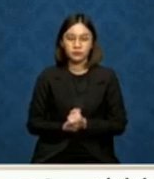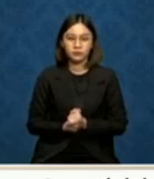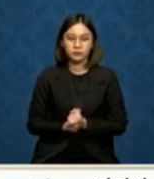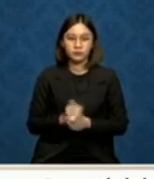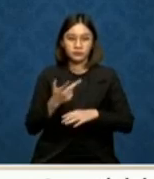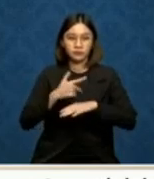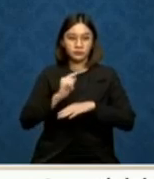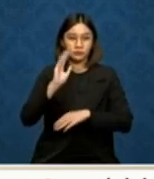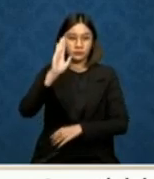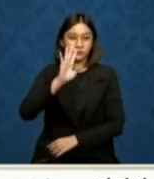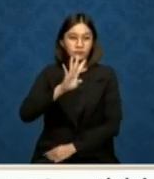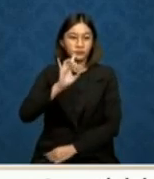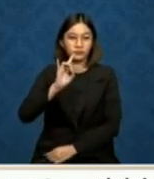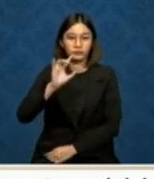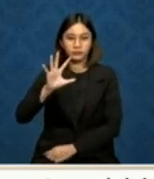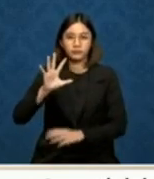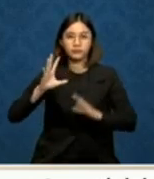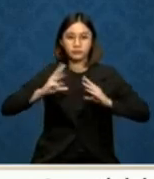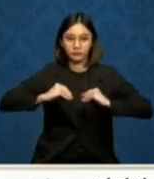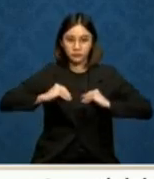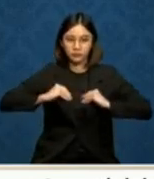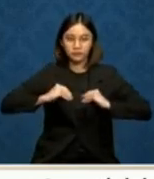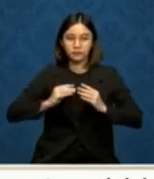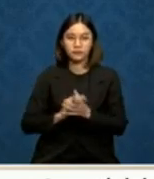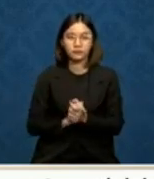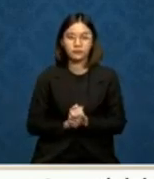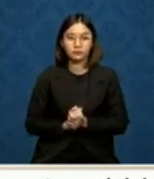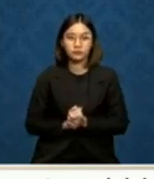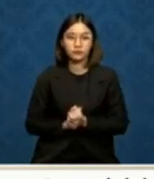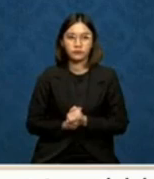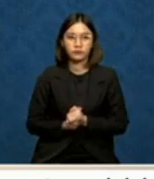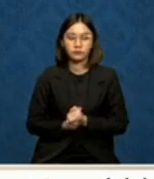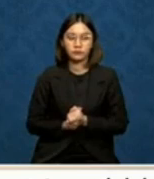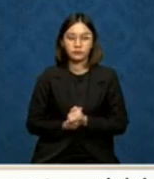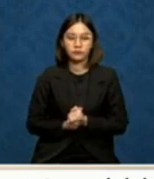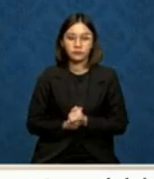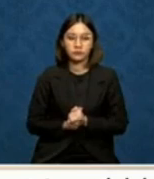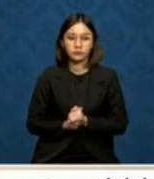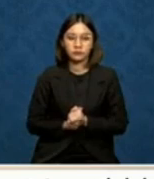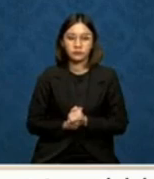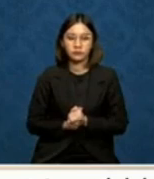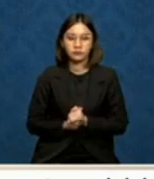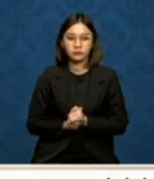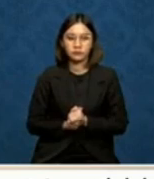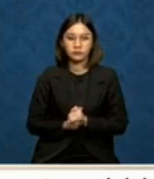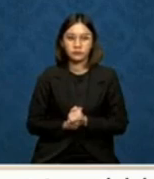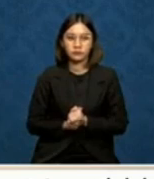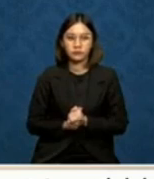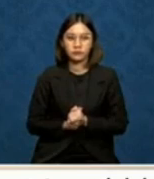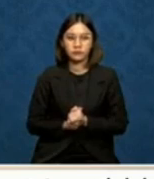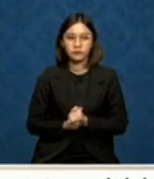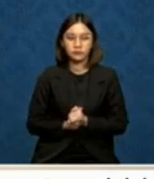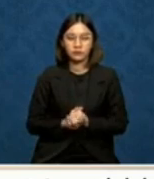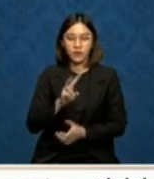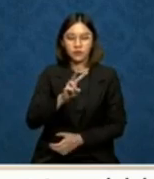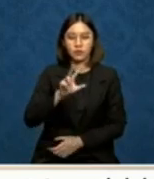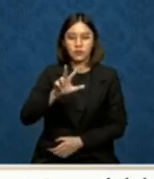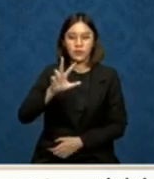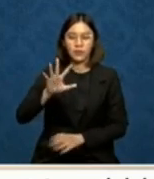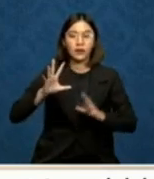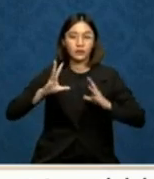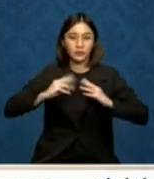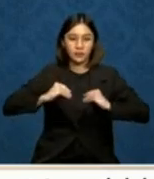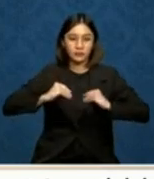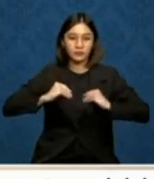ท่านประธานครับ485เห็นด้วยครับ 485เห็นด้วยนะครับ ครับประธานที่เคารพครับ ท่านประธานครับ235เห็นด้ว